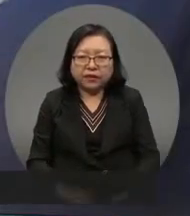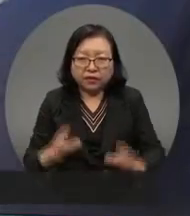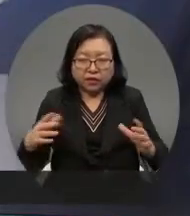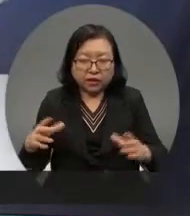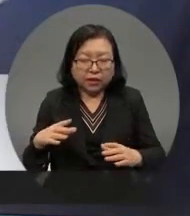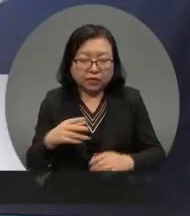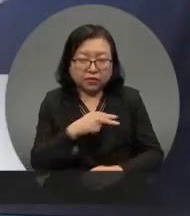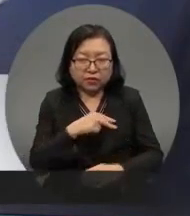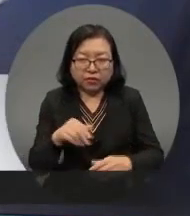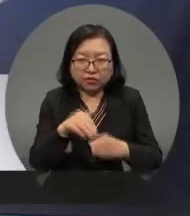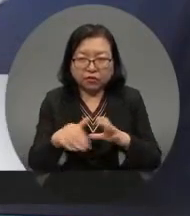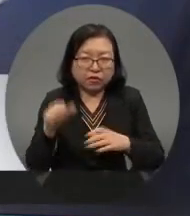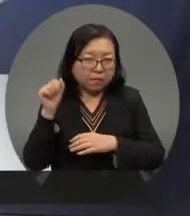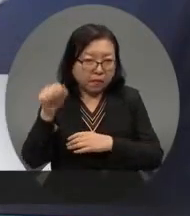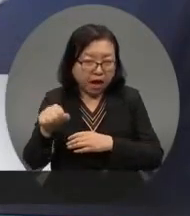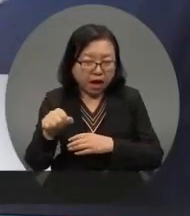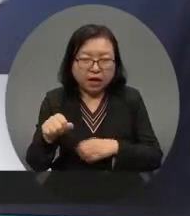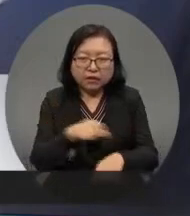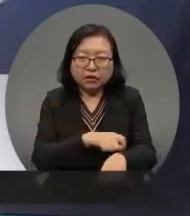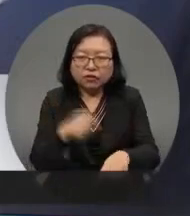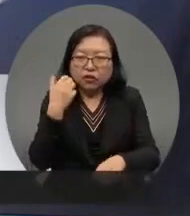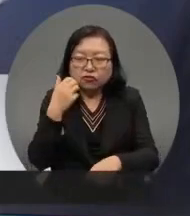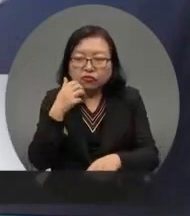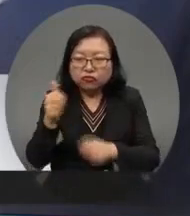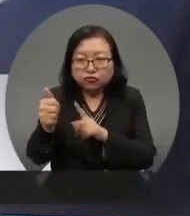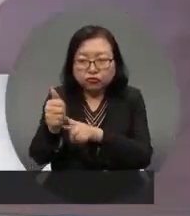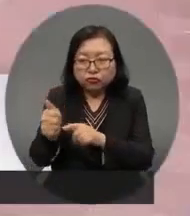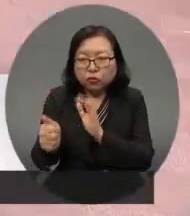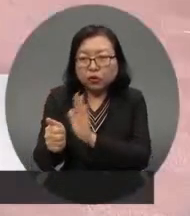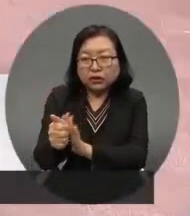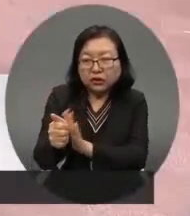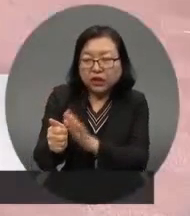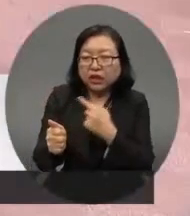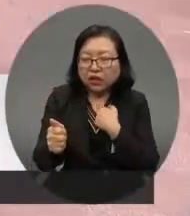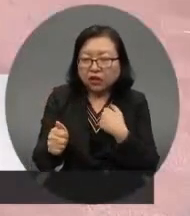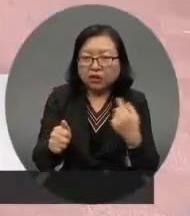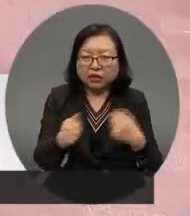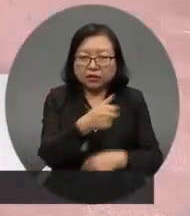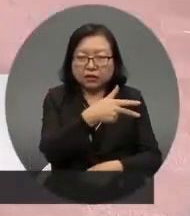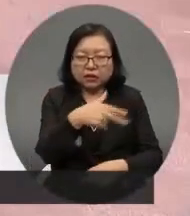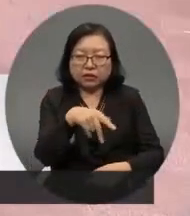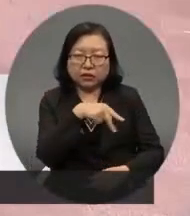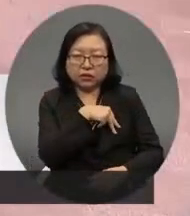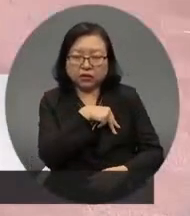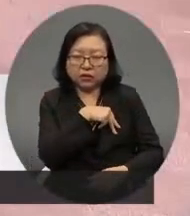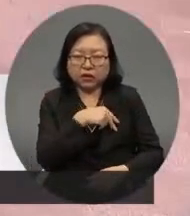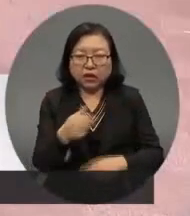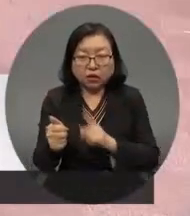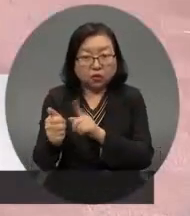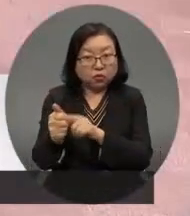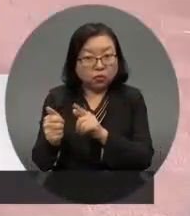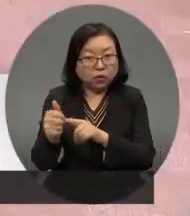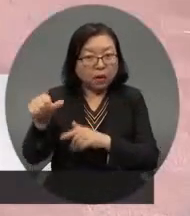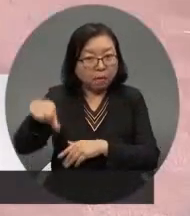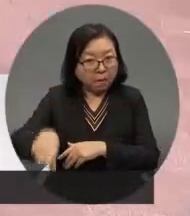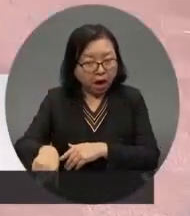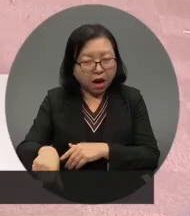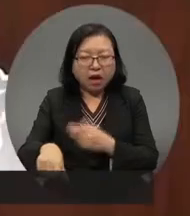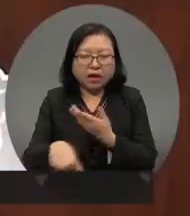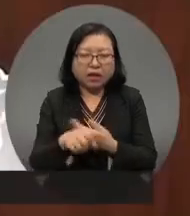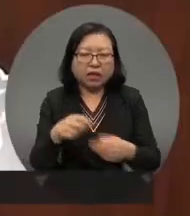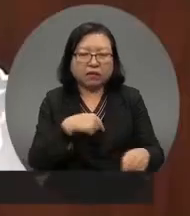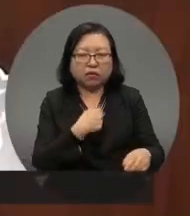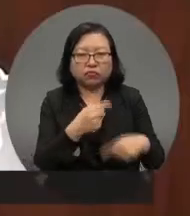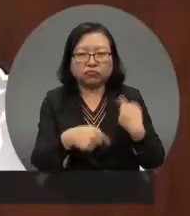국회의원 선거에 나선 특정 예비 후보를 지지했던 제천시 의원이 해당 후보가 경선에서 패배하자 돌연